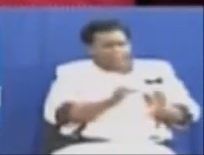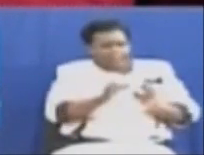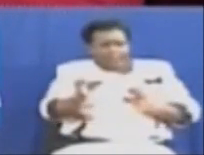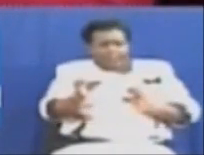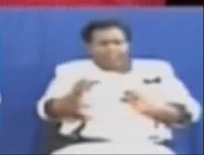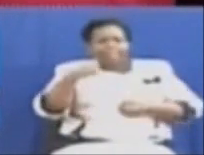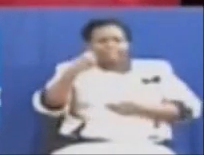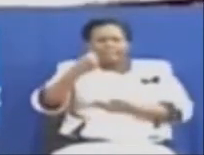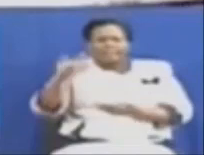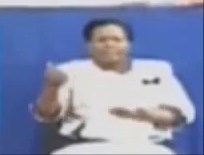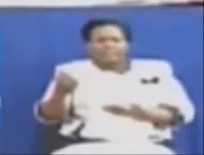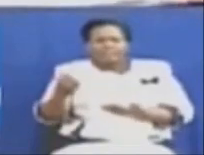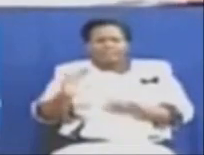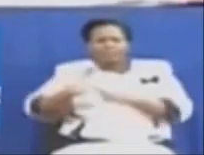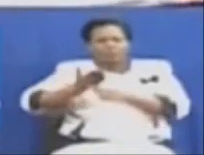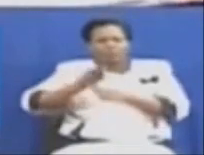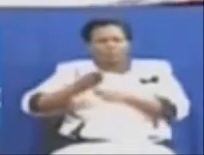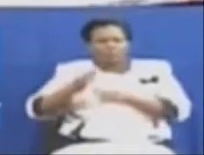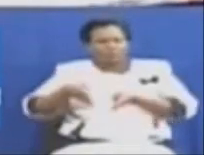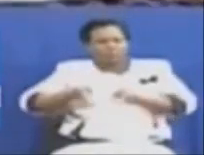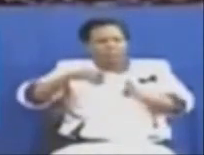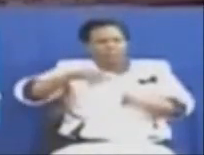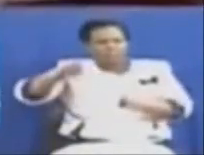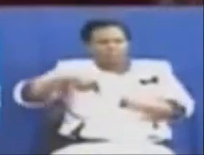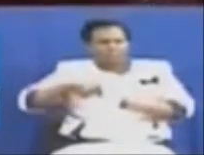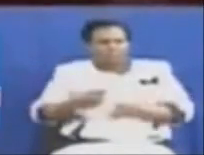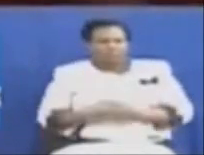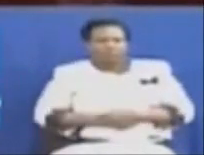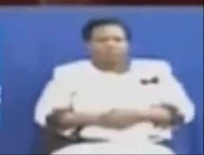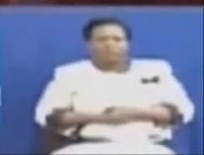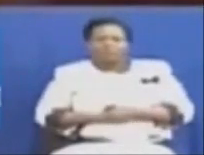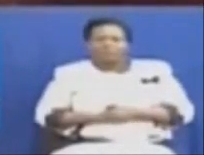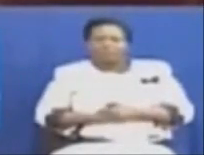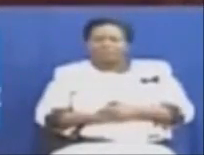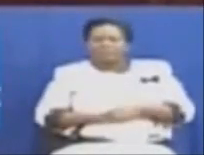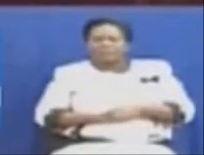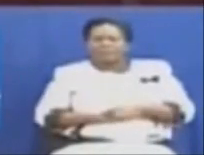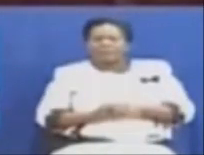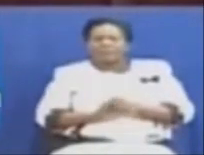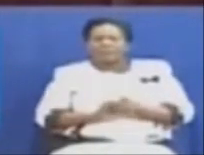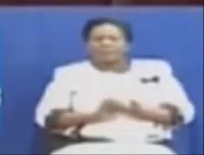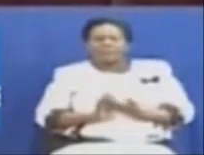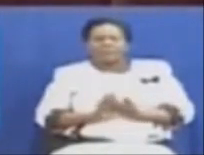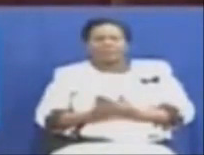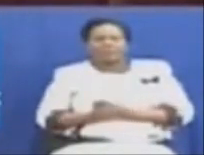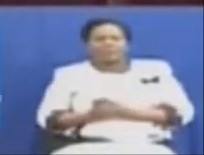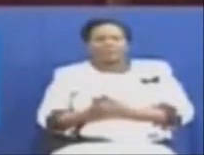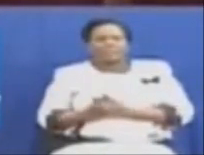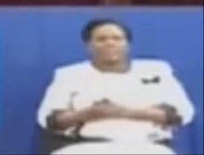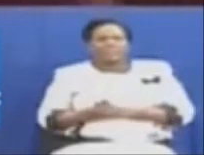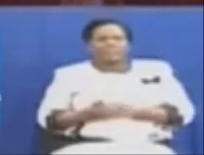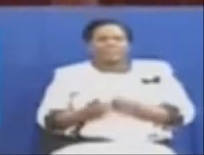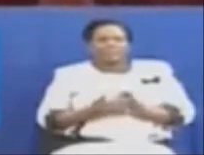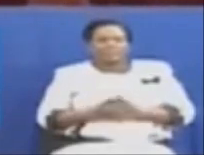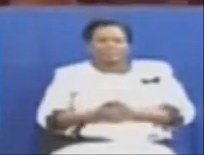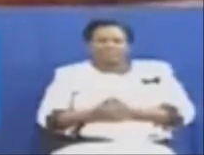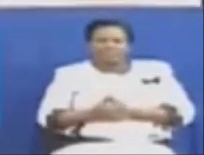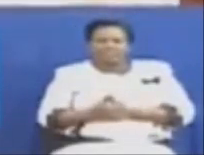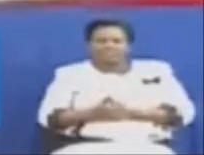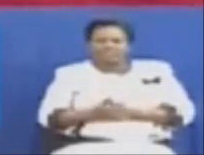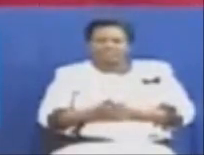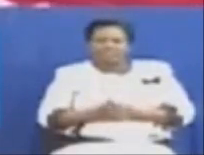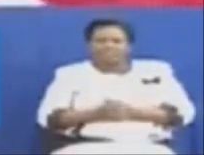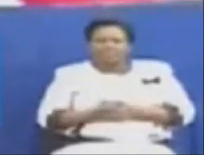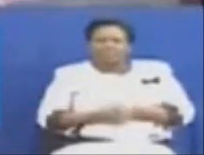tunamaliza hiyo miji ambayo tulianza nayo, na hakika katika mji ambayo ameutaja, kwa sababu una ni jicho la kipekee